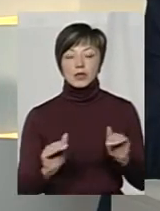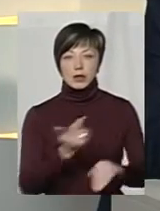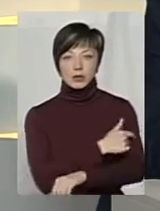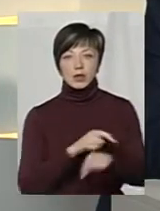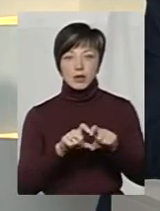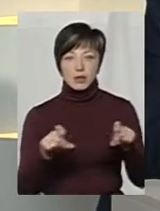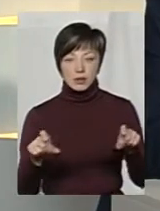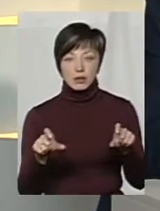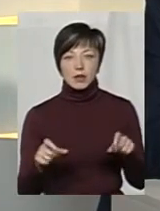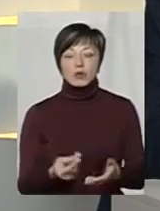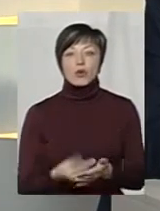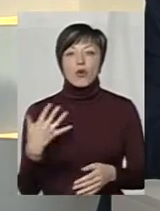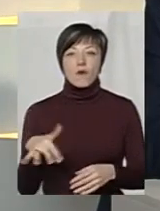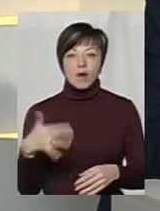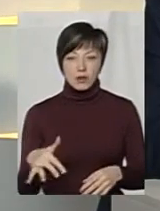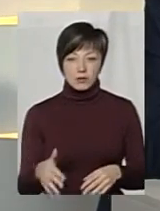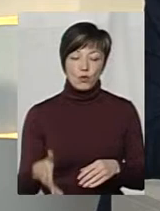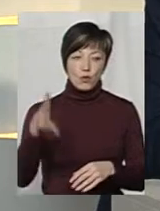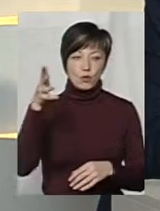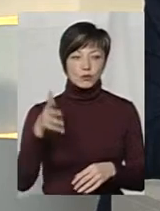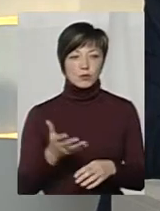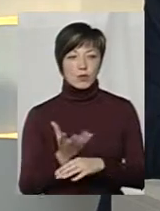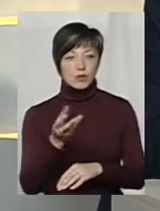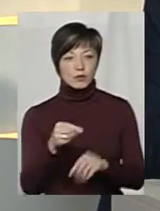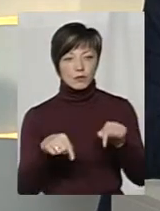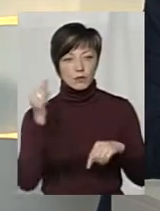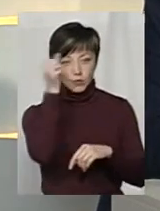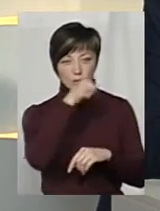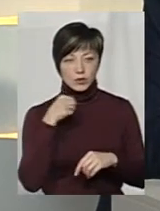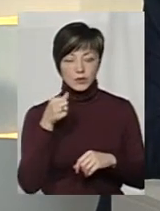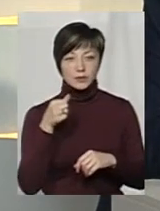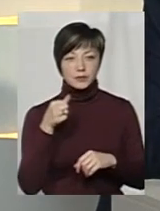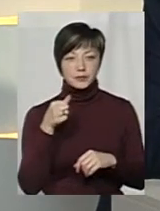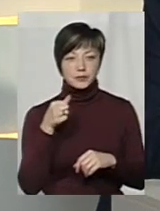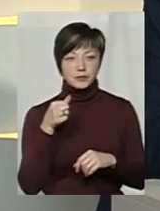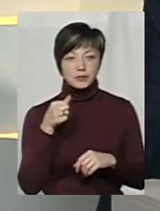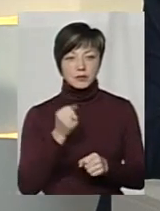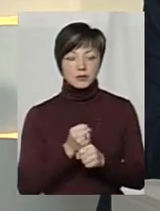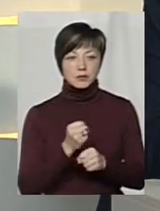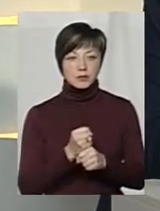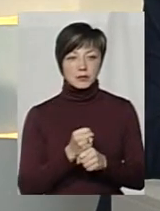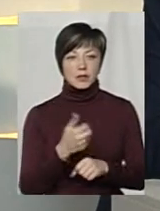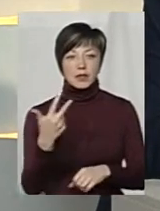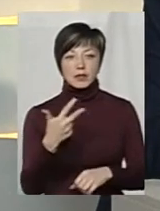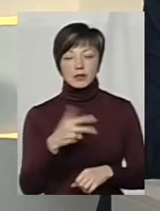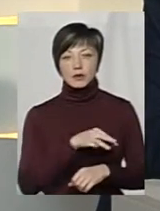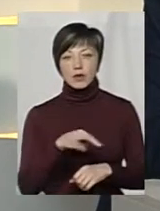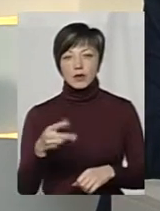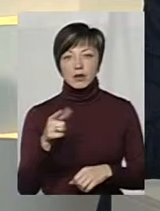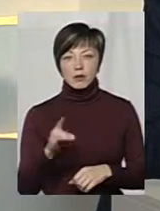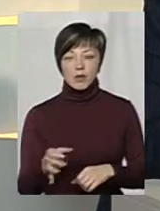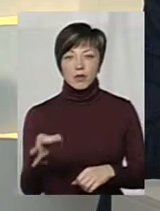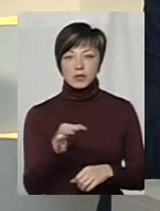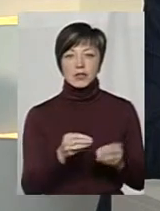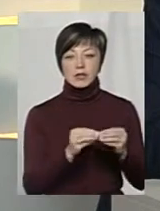Звичайно, довартісний корпус. В цьому році ми профінансували роботи, 30 мільйонів гривень з обласного бюджету,